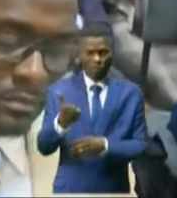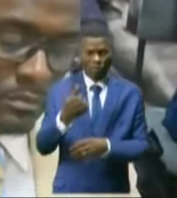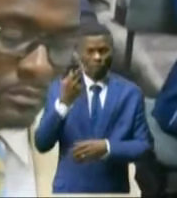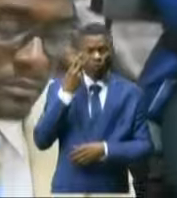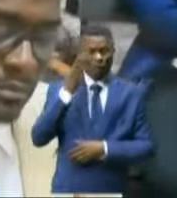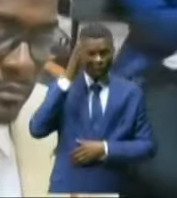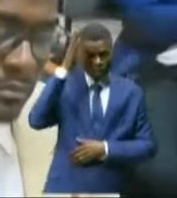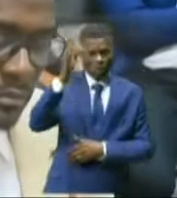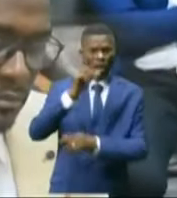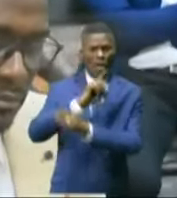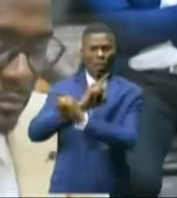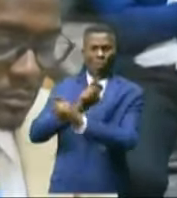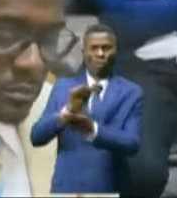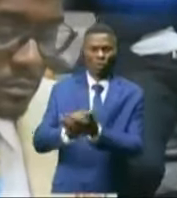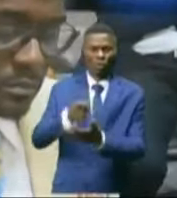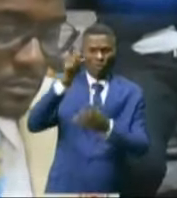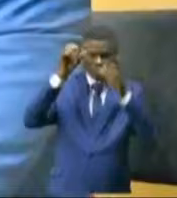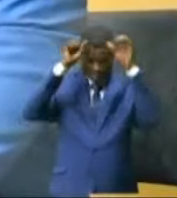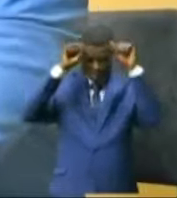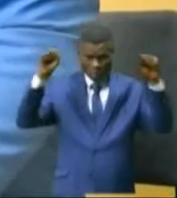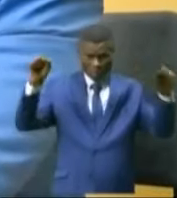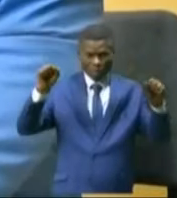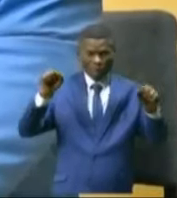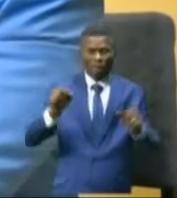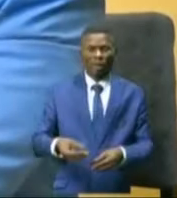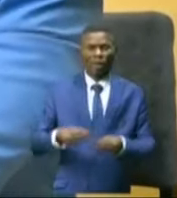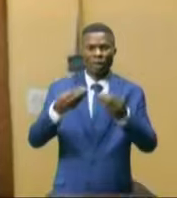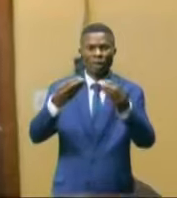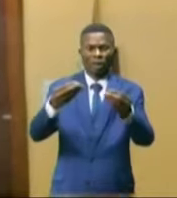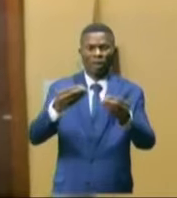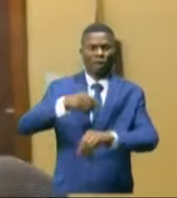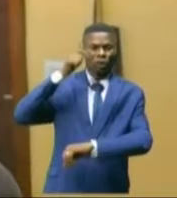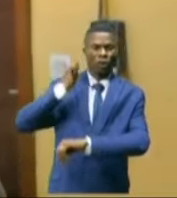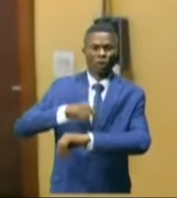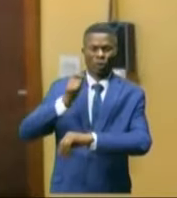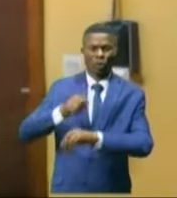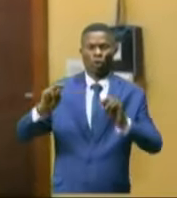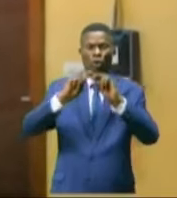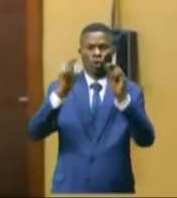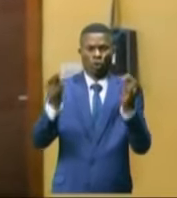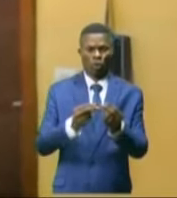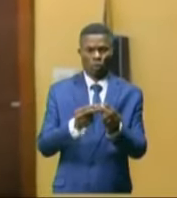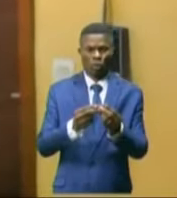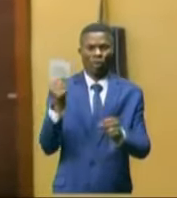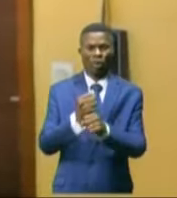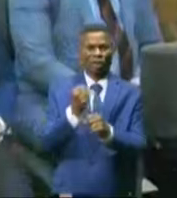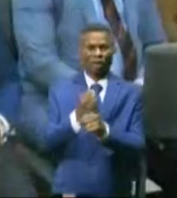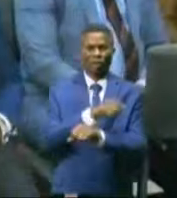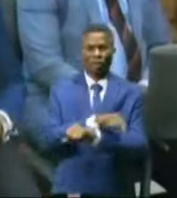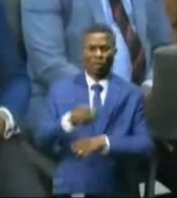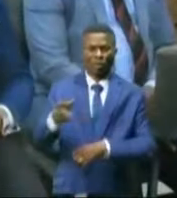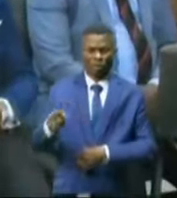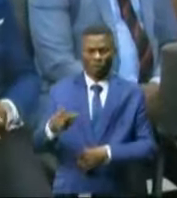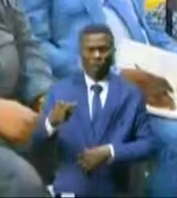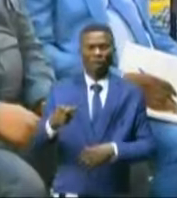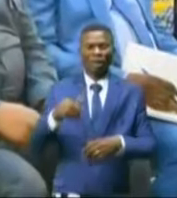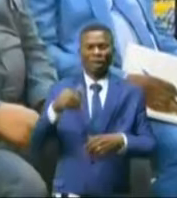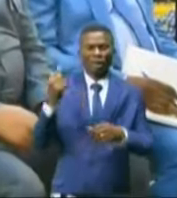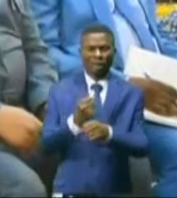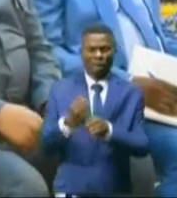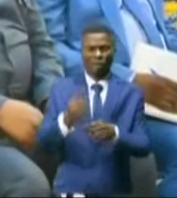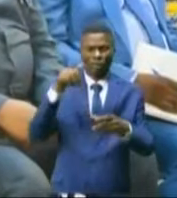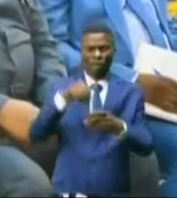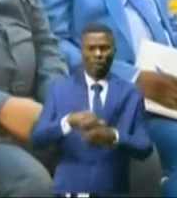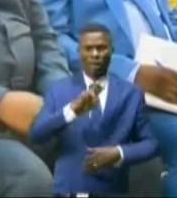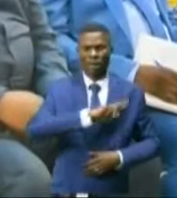de prévention, le premier président a accordé une audience à une délégation de huissiers de justice œuvrant en République